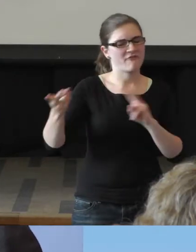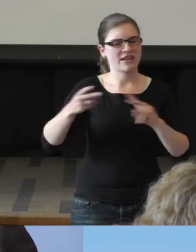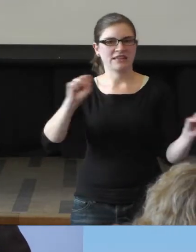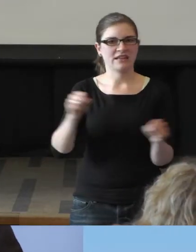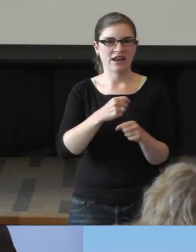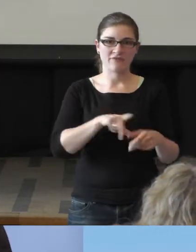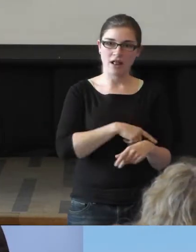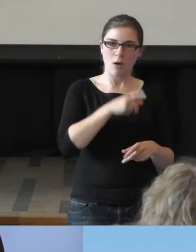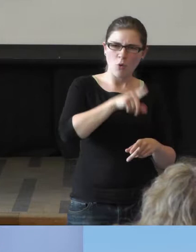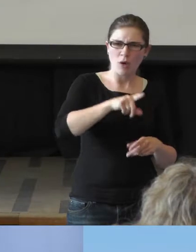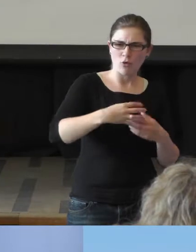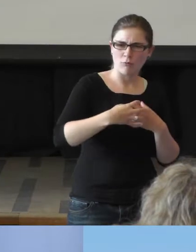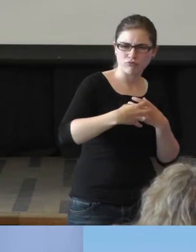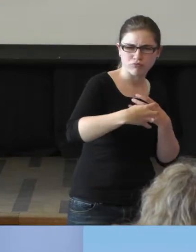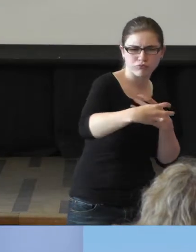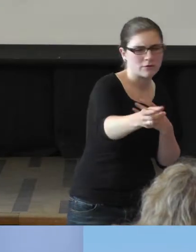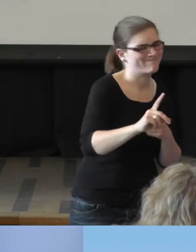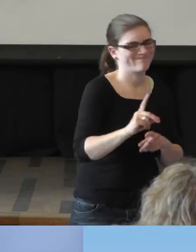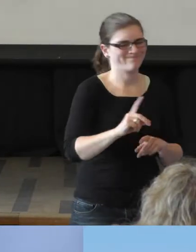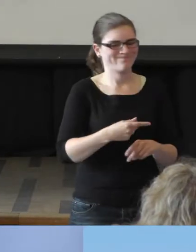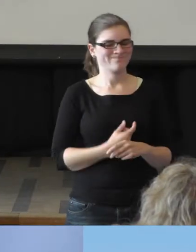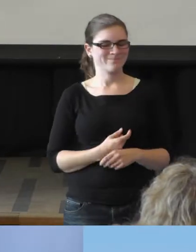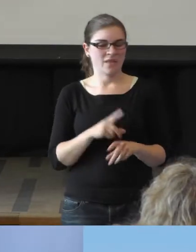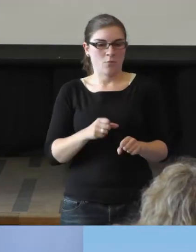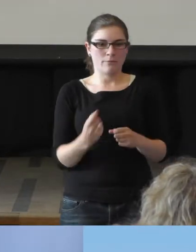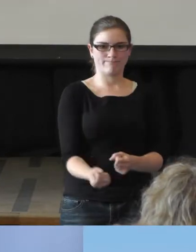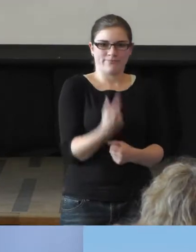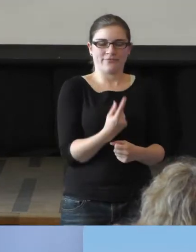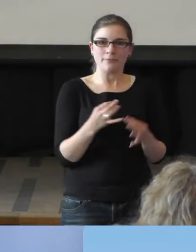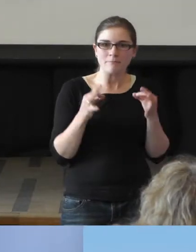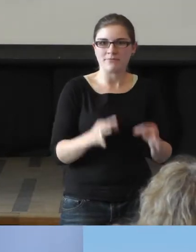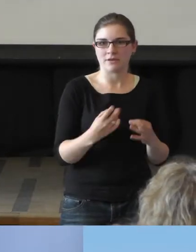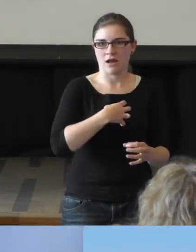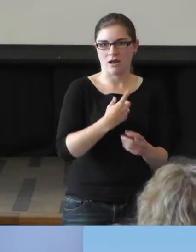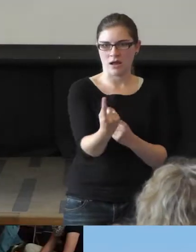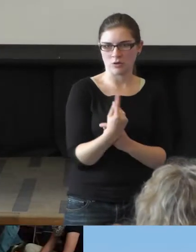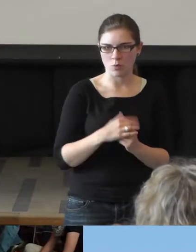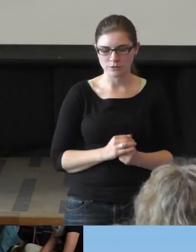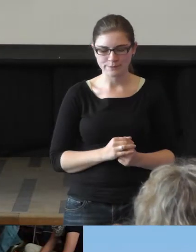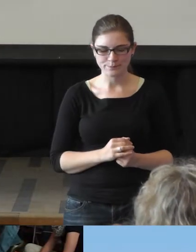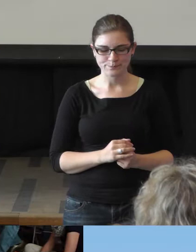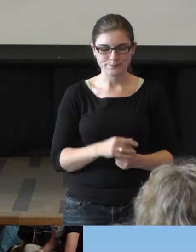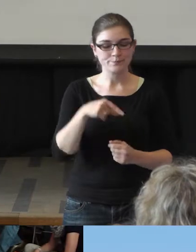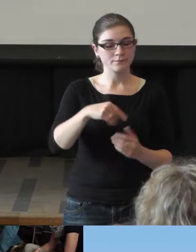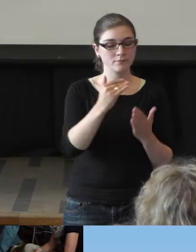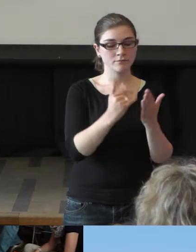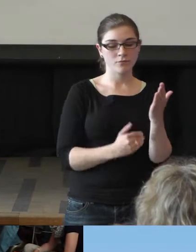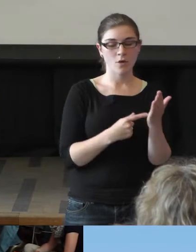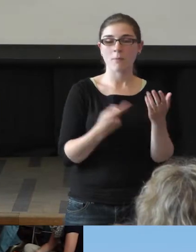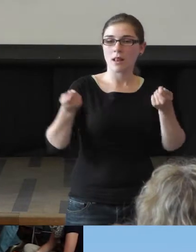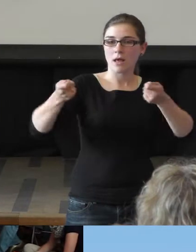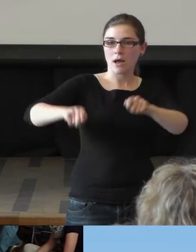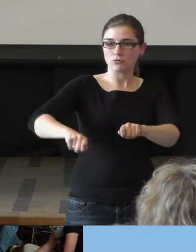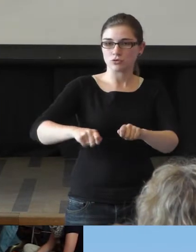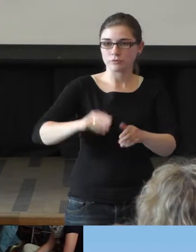monatelang hat, sondern das ist doch eher etwas Akuteres. So, das wäre es schon. Hier habe ich nochmal so was abschließend